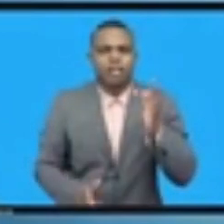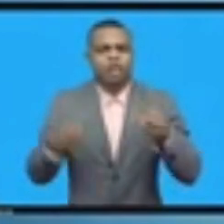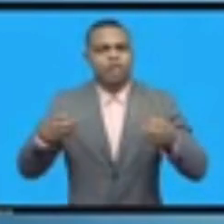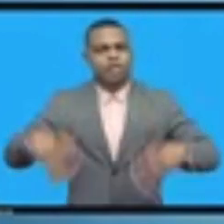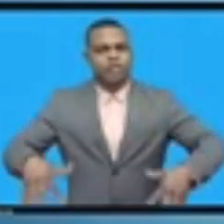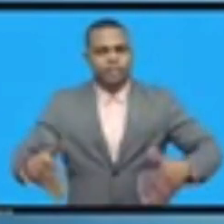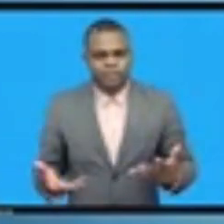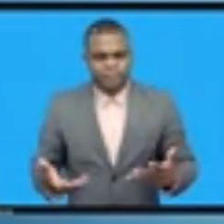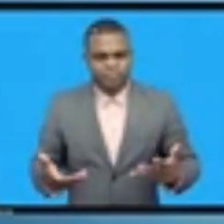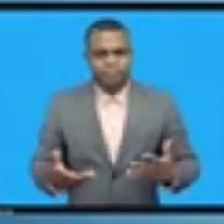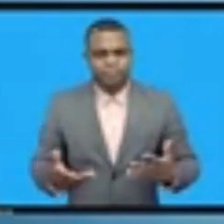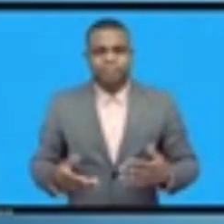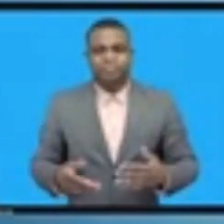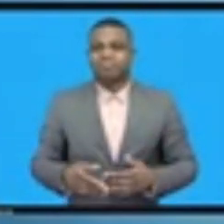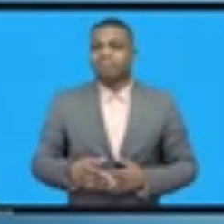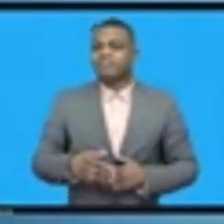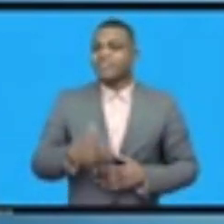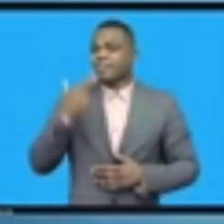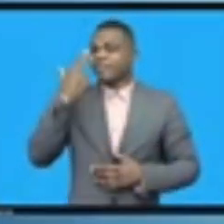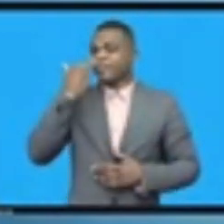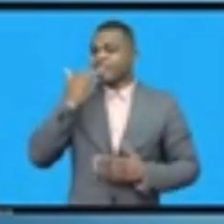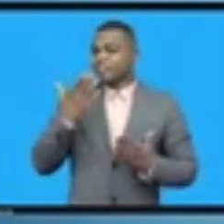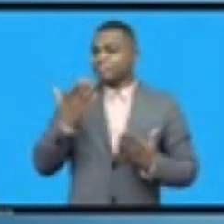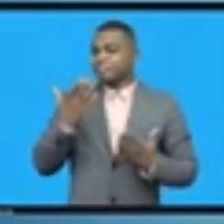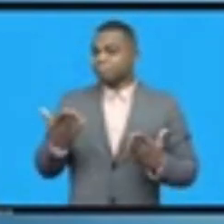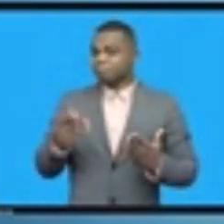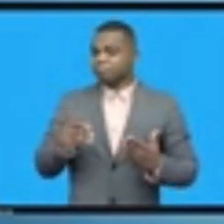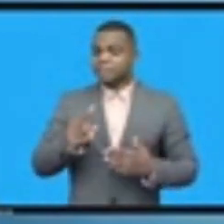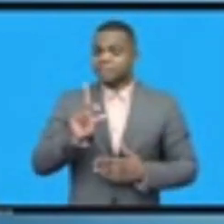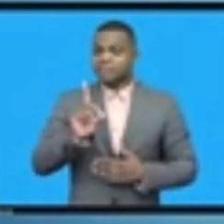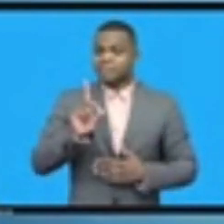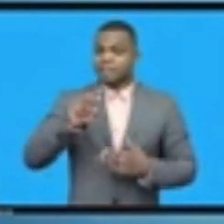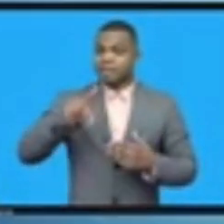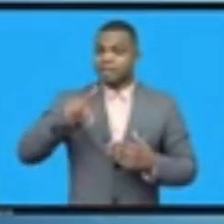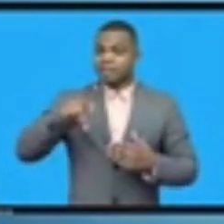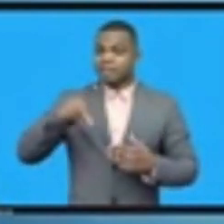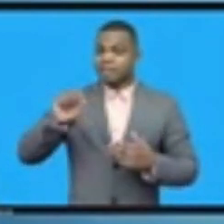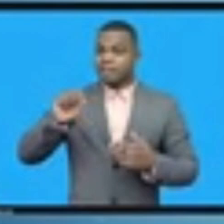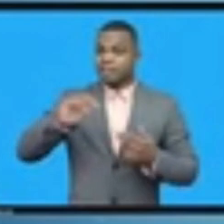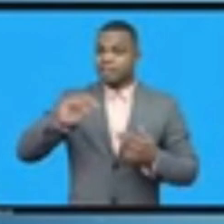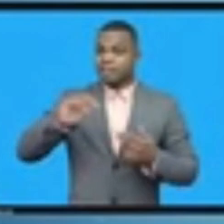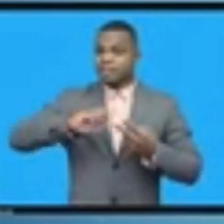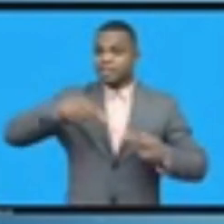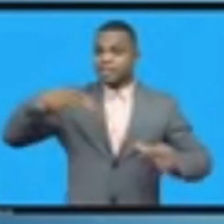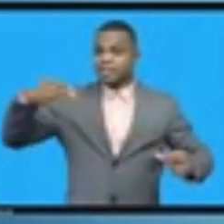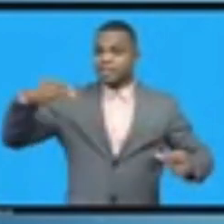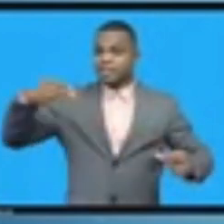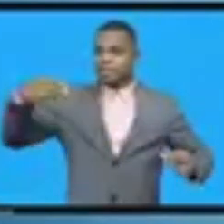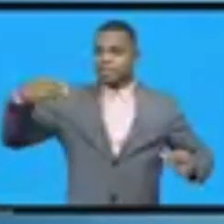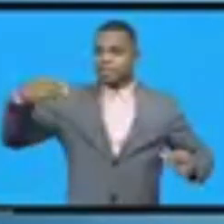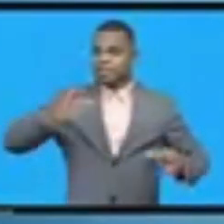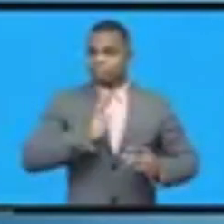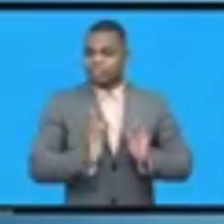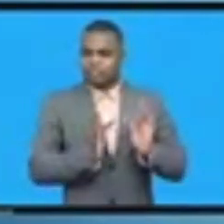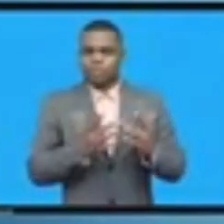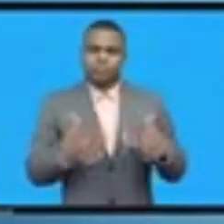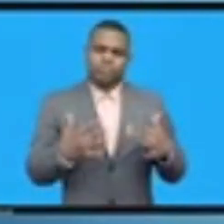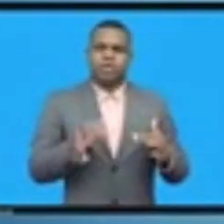和标识符。在全球50亿人都决定来采用这样的技术